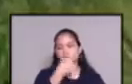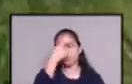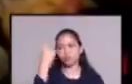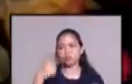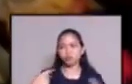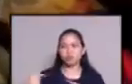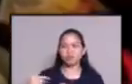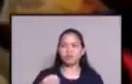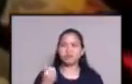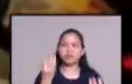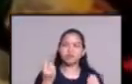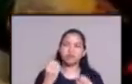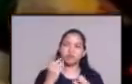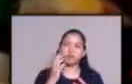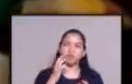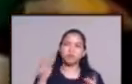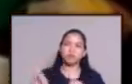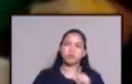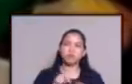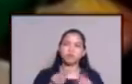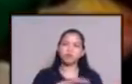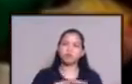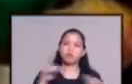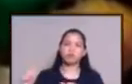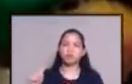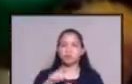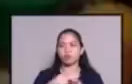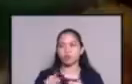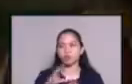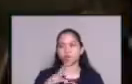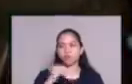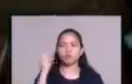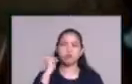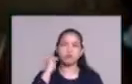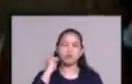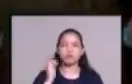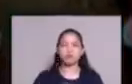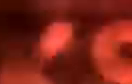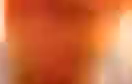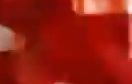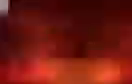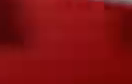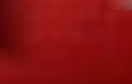bakbakan, libo-libong residente ang kinailangan lumikas sa Lanao del Sur at Maguindanao.